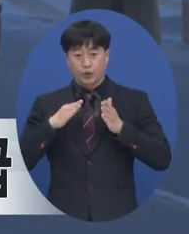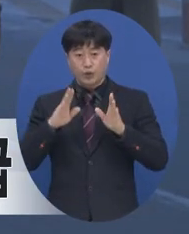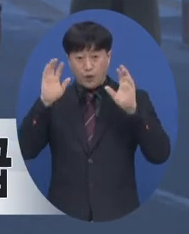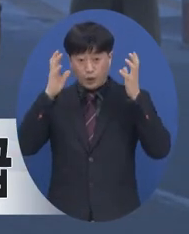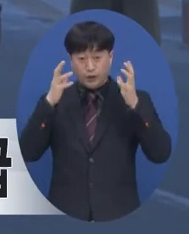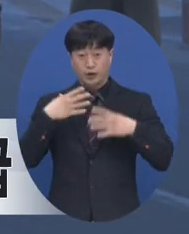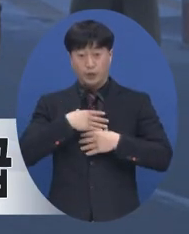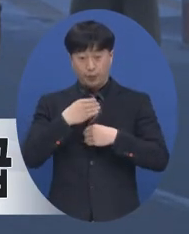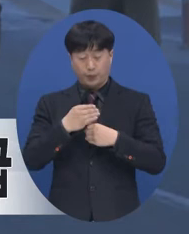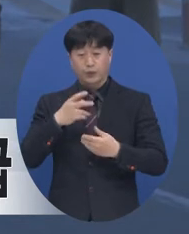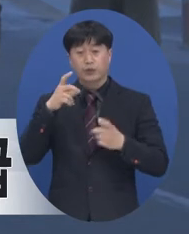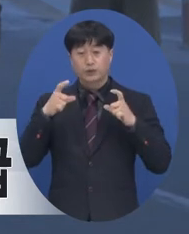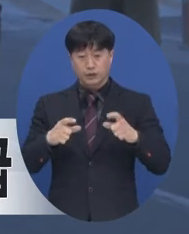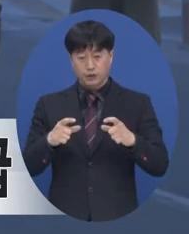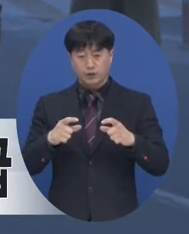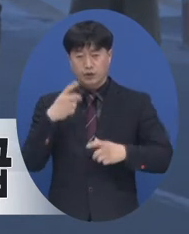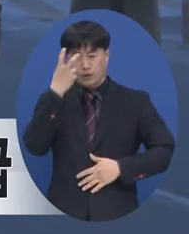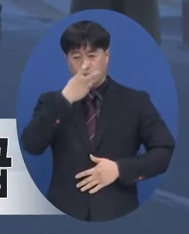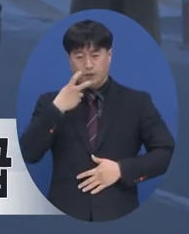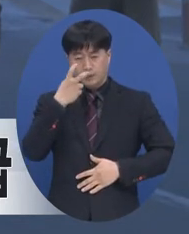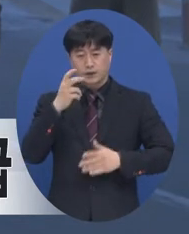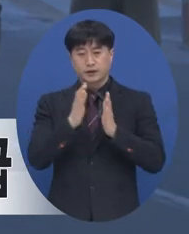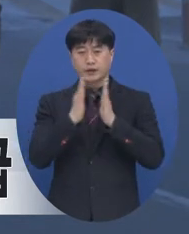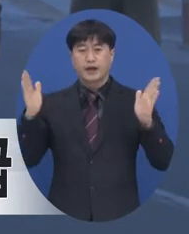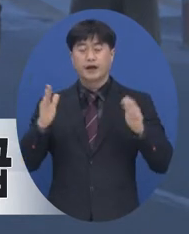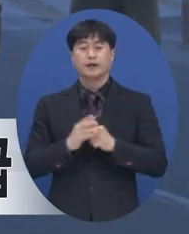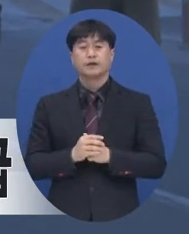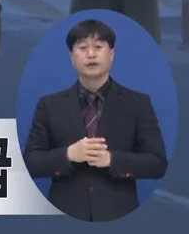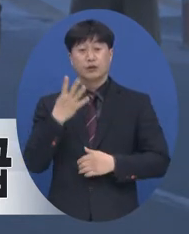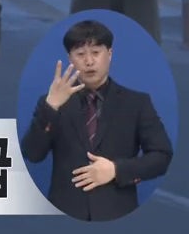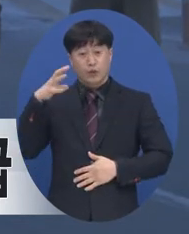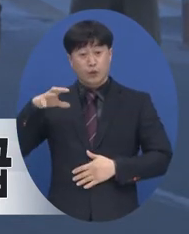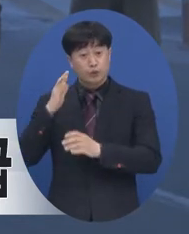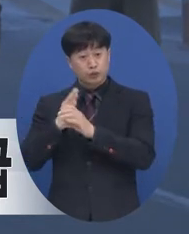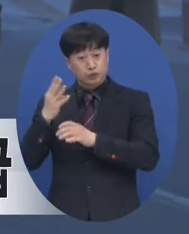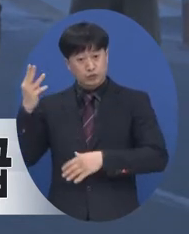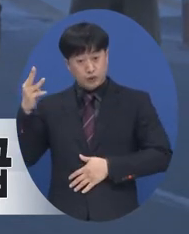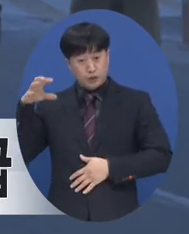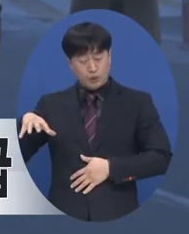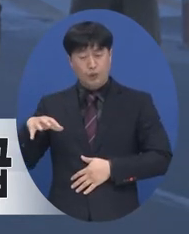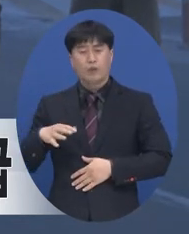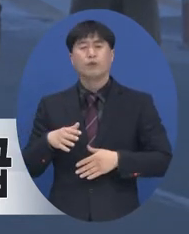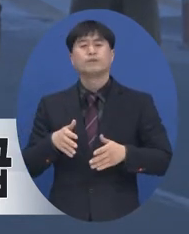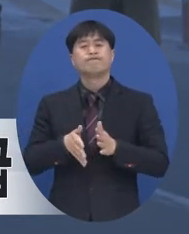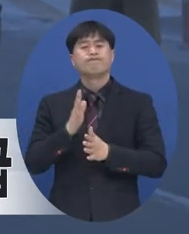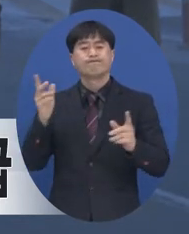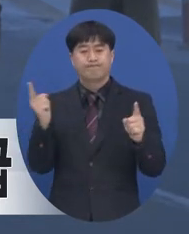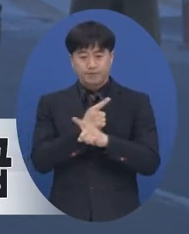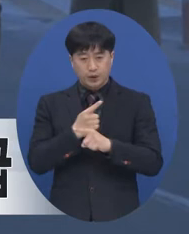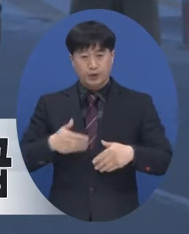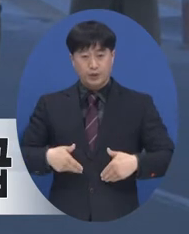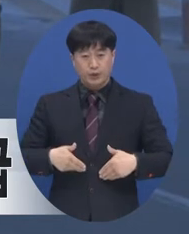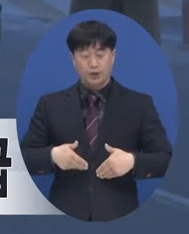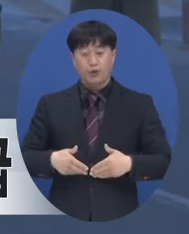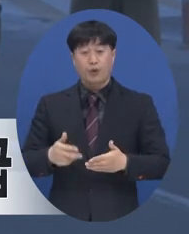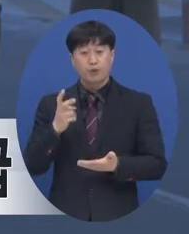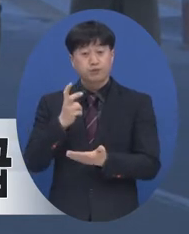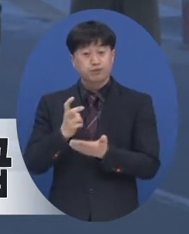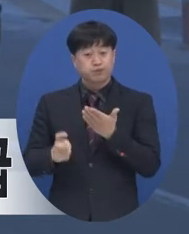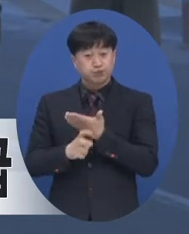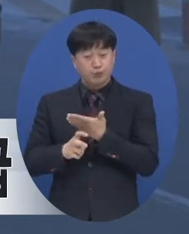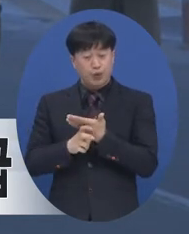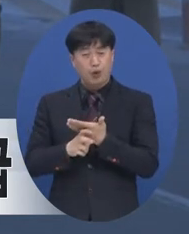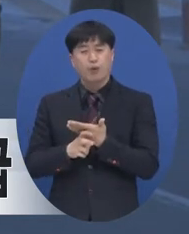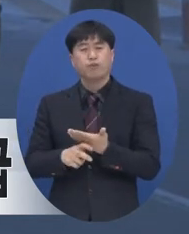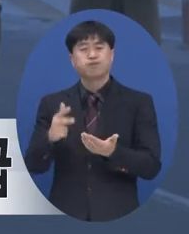어린이 보호구역 실태조사를 벌였는데요. 네 곳 중 세 곳은 시설을 개선해야 하고 불법 주정차 과태료를 수십억